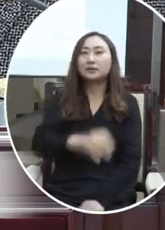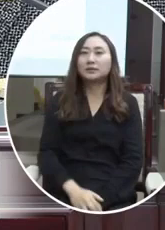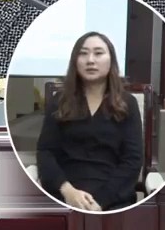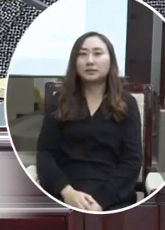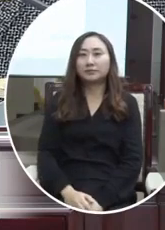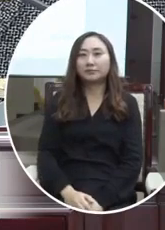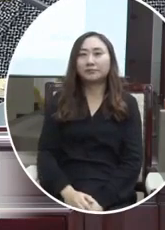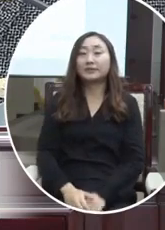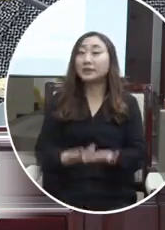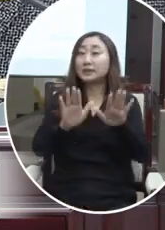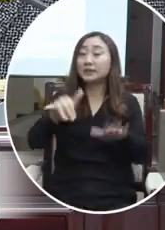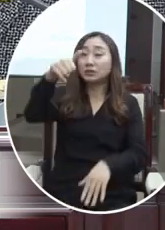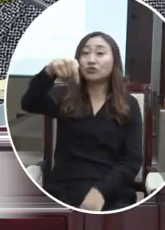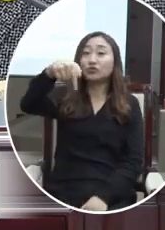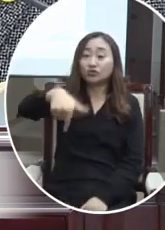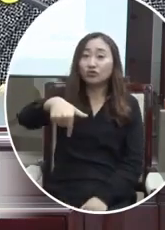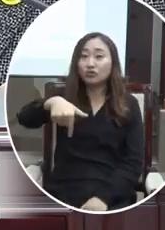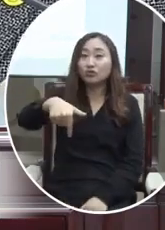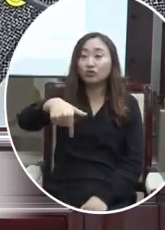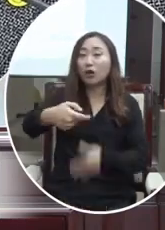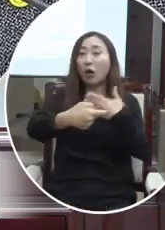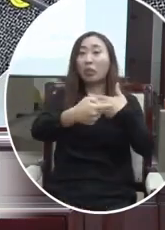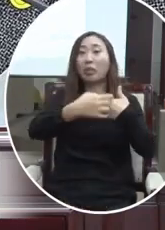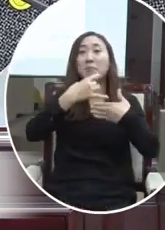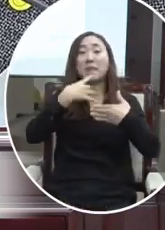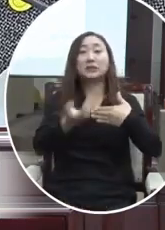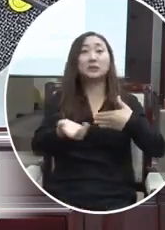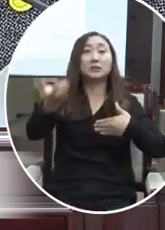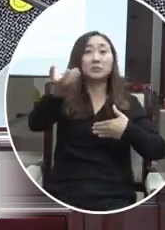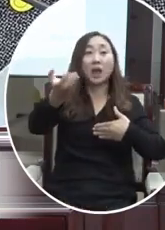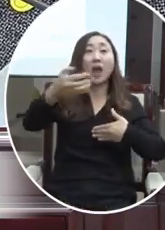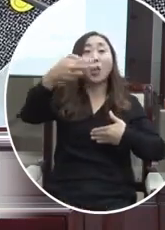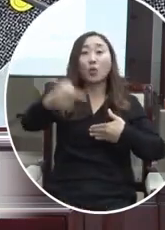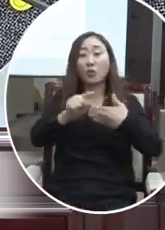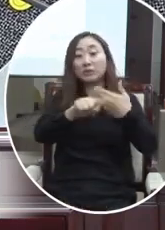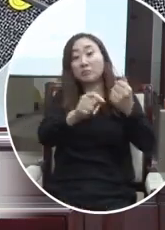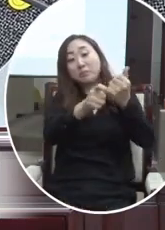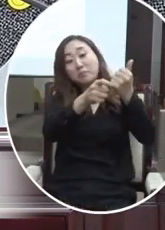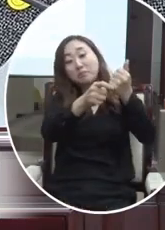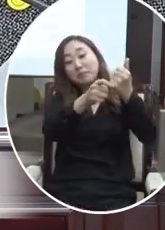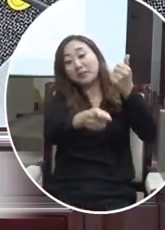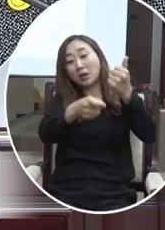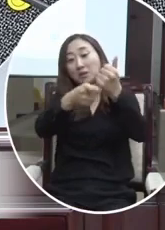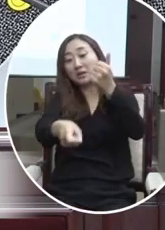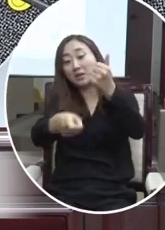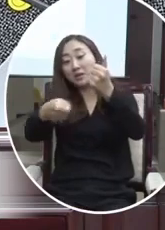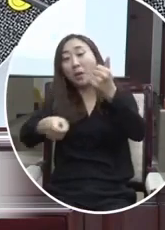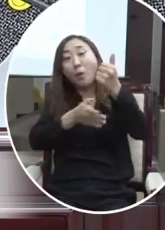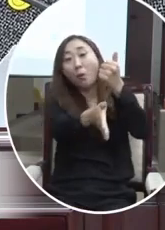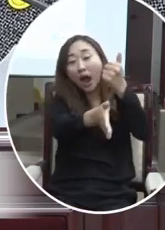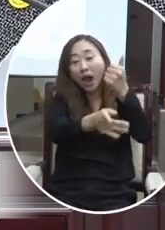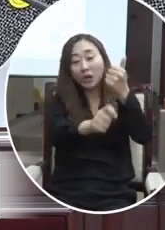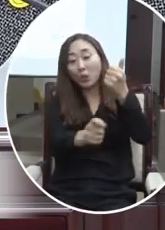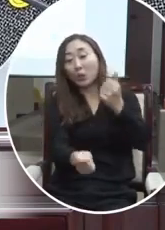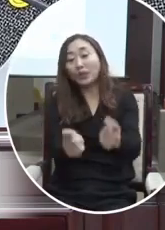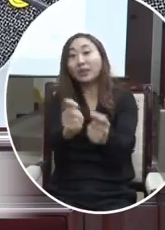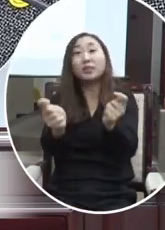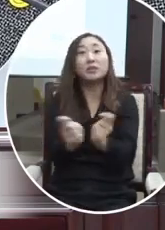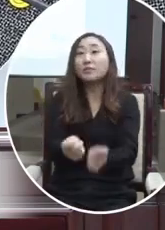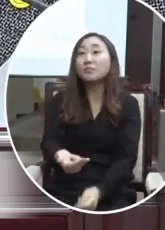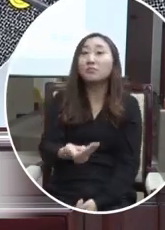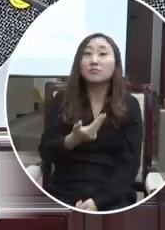그래서 지금 국으로, 그러니까 형식적으로 국으로 승격을 해봐도 그 밑에 일하는 이 관아